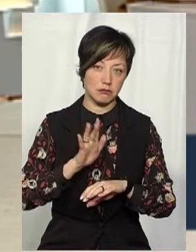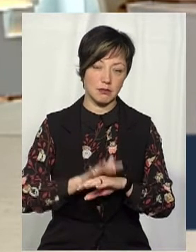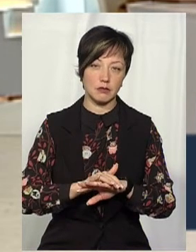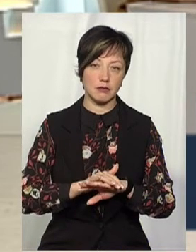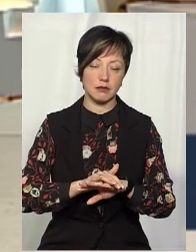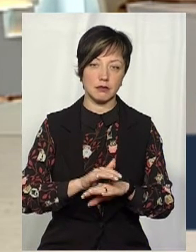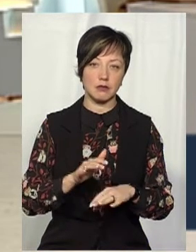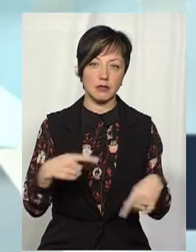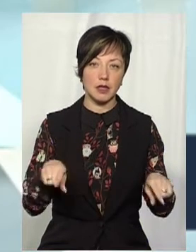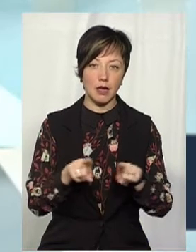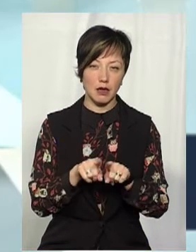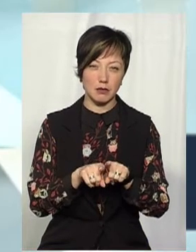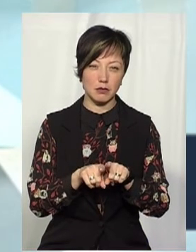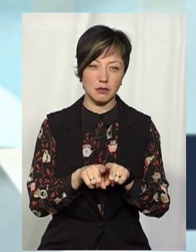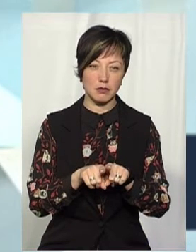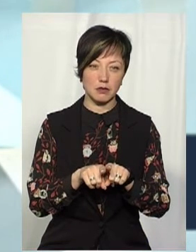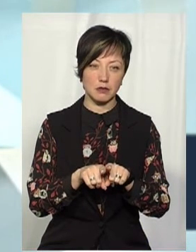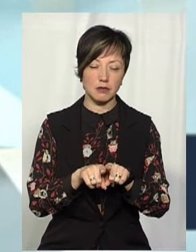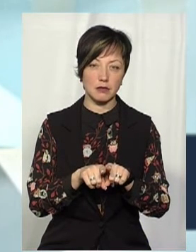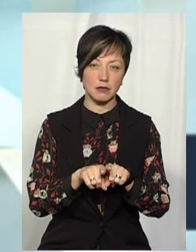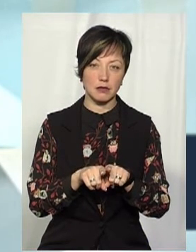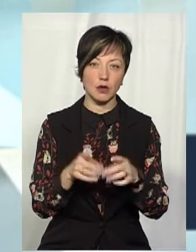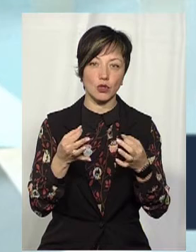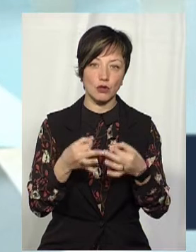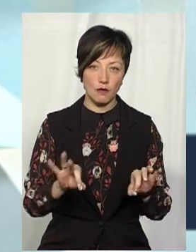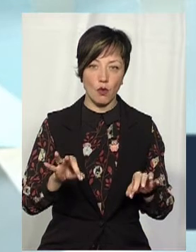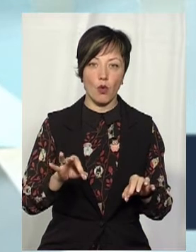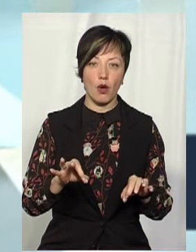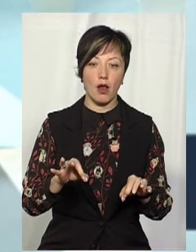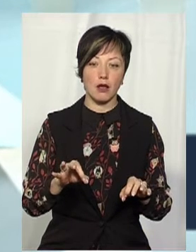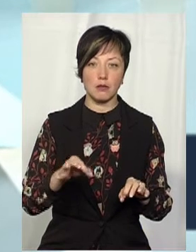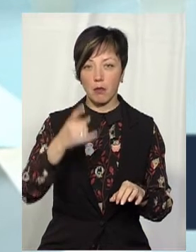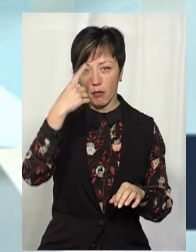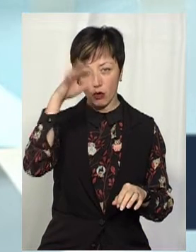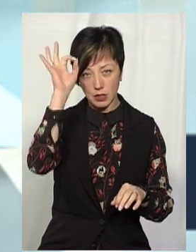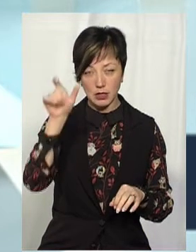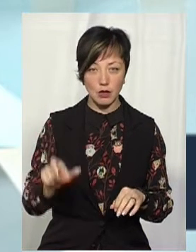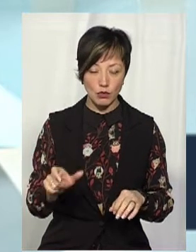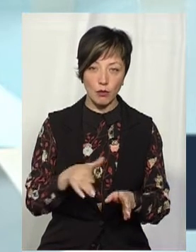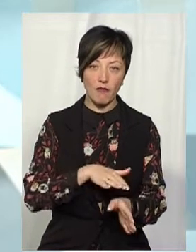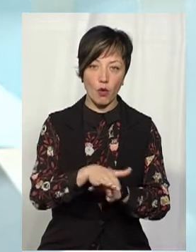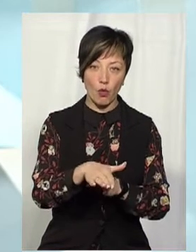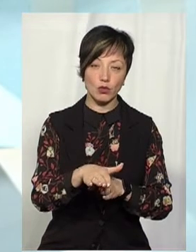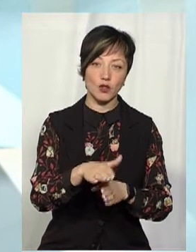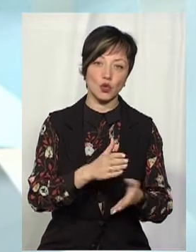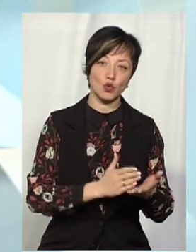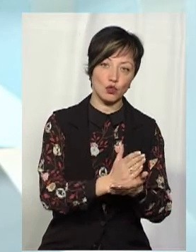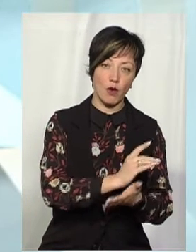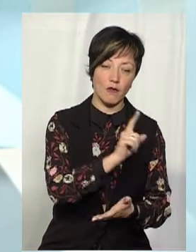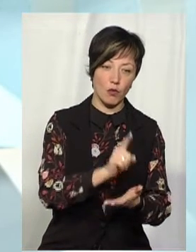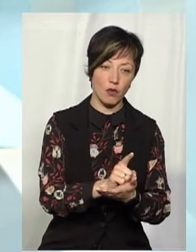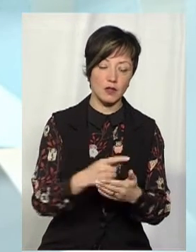повністю, скажімо, такими засобами, які дозволять поліцейському офіцеру громади виконувати як